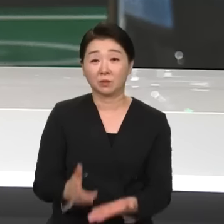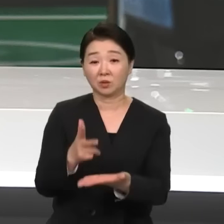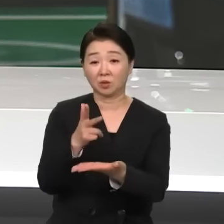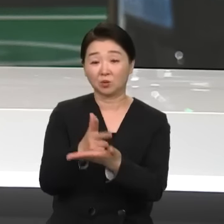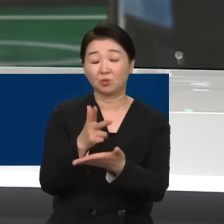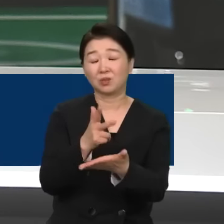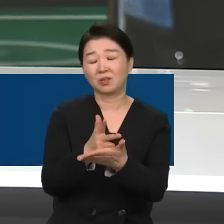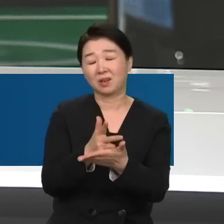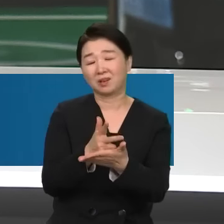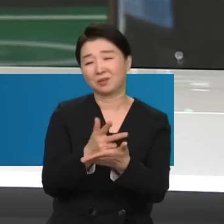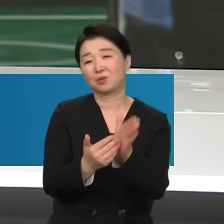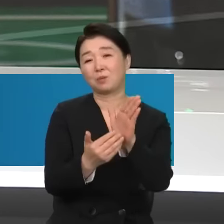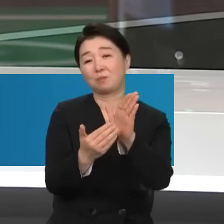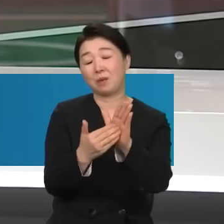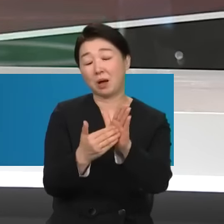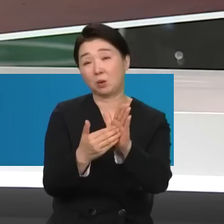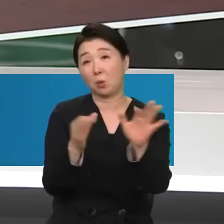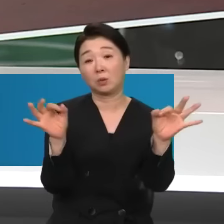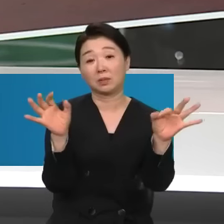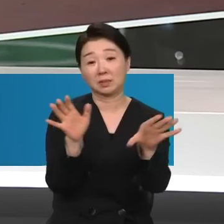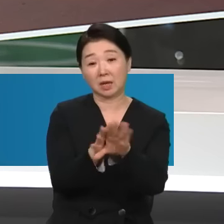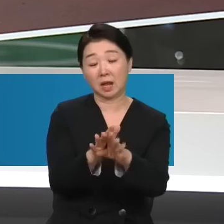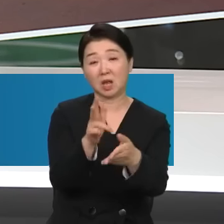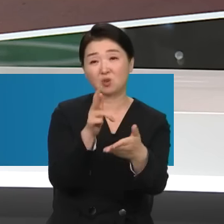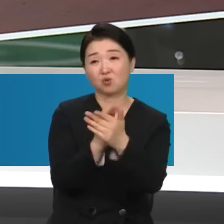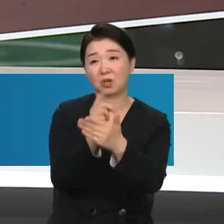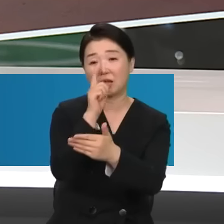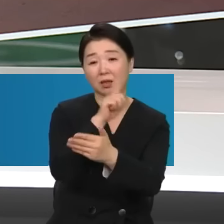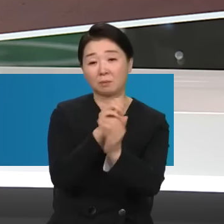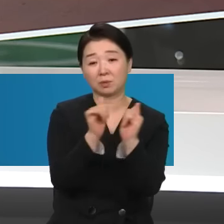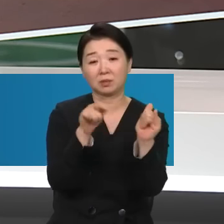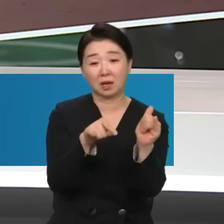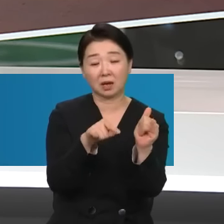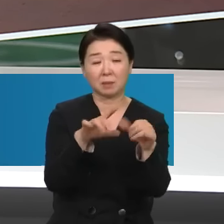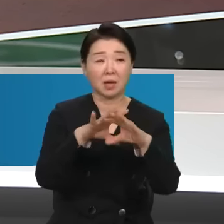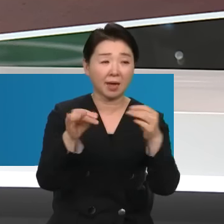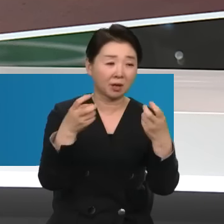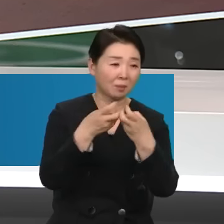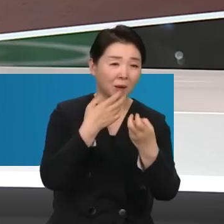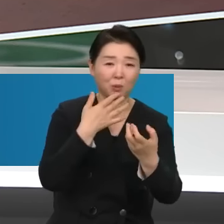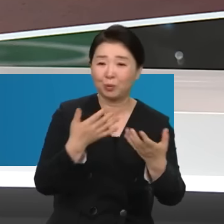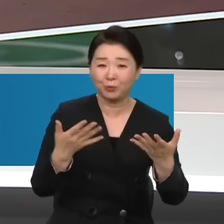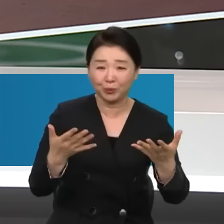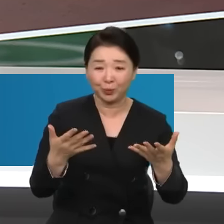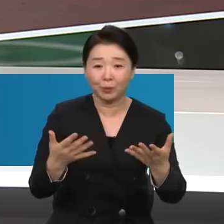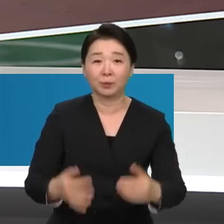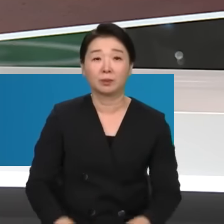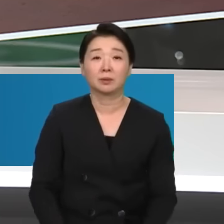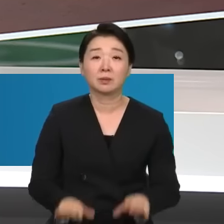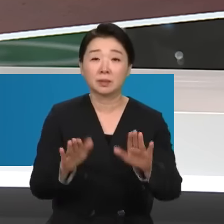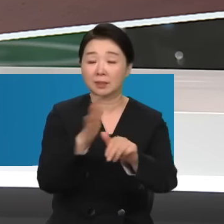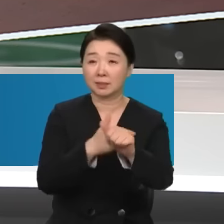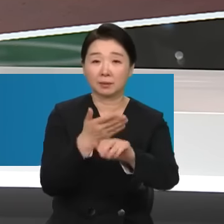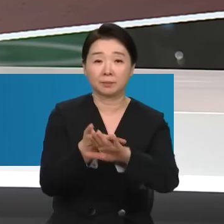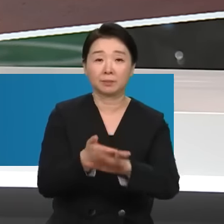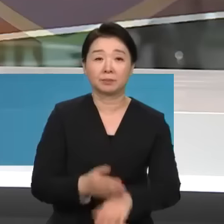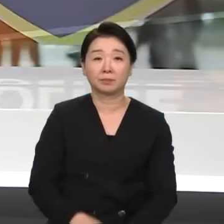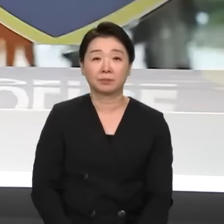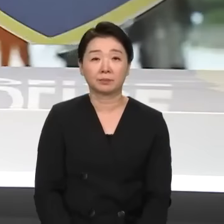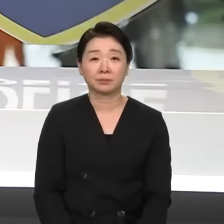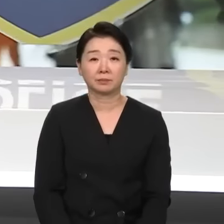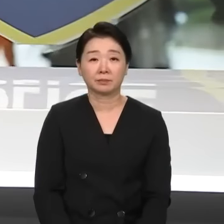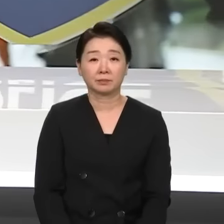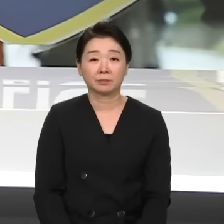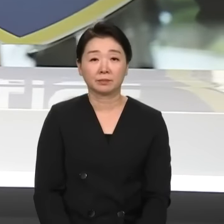주차장 입구를 막고 사라지는 이른바 주차 빌런들. 그동안 해결 방법이 마땅치 않았는데 이제는 상황이 좀 달라졌다고